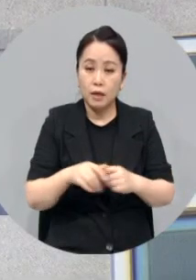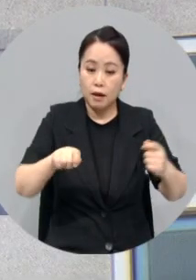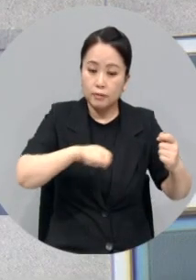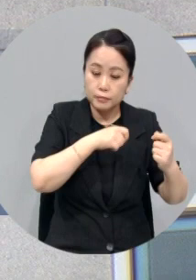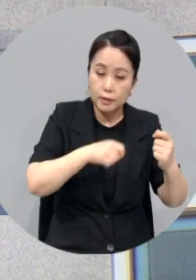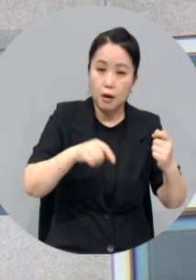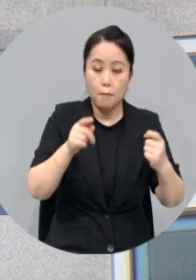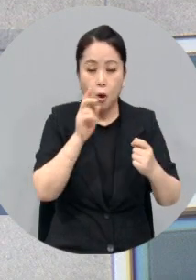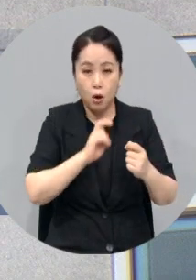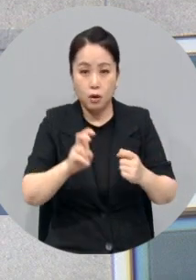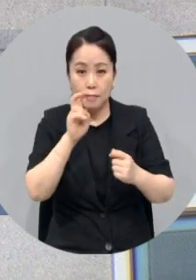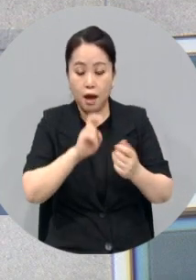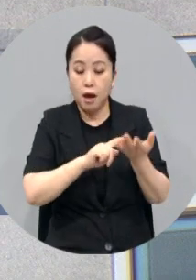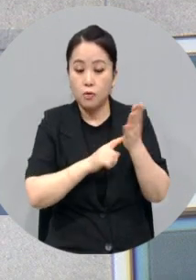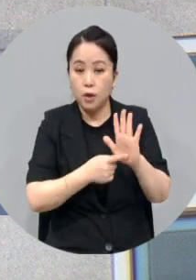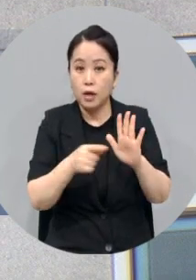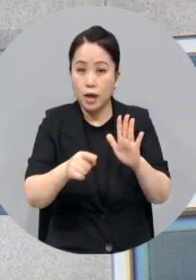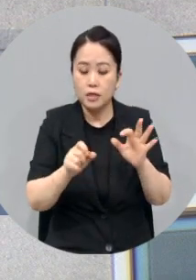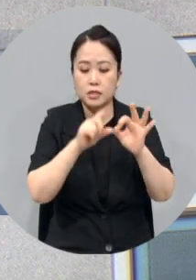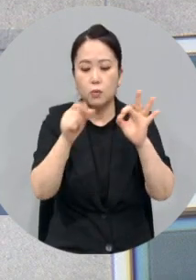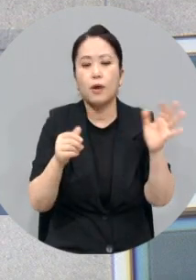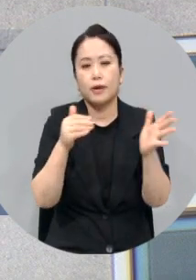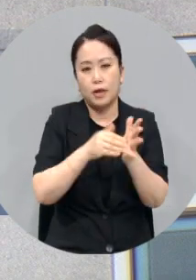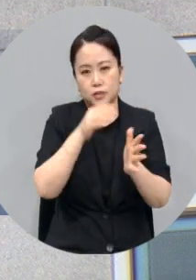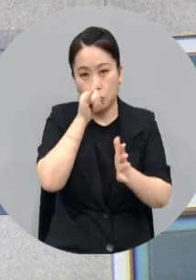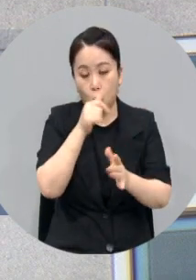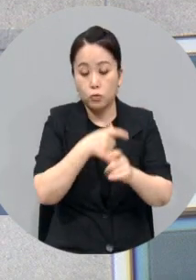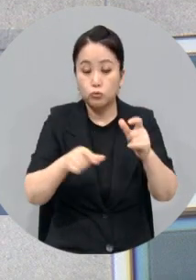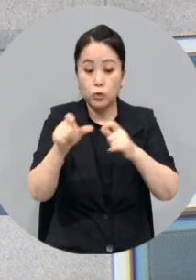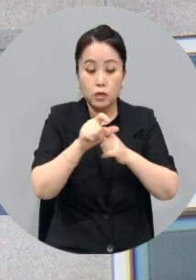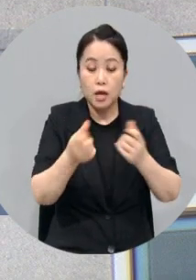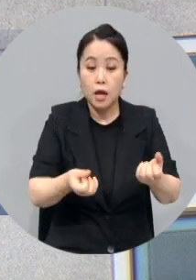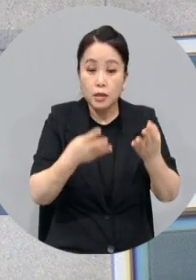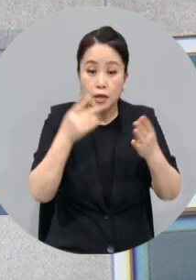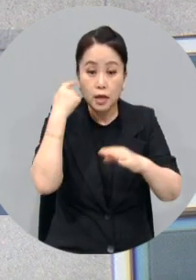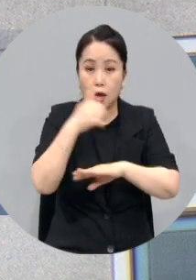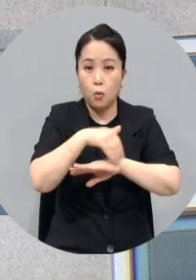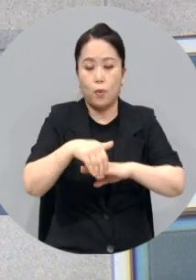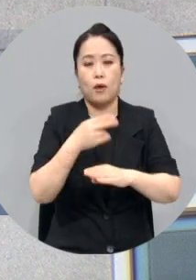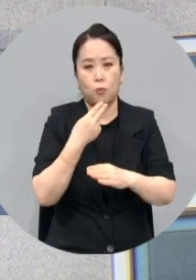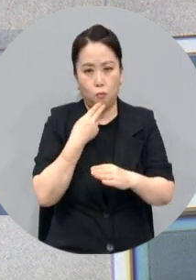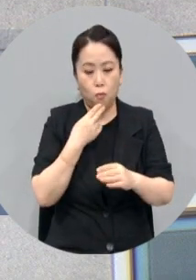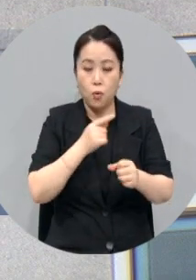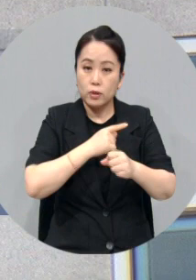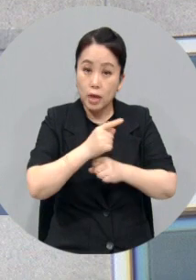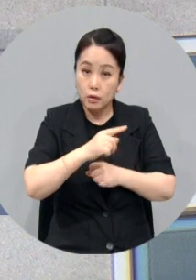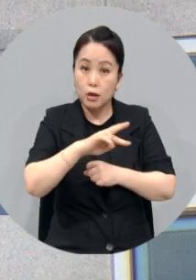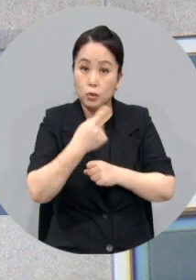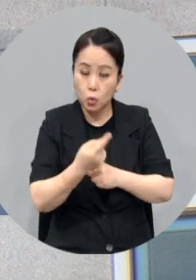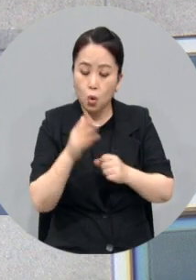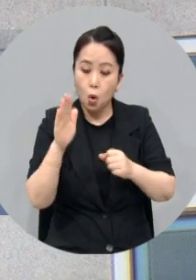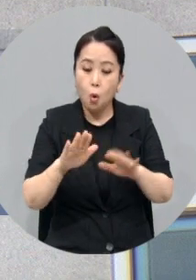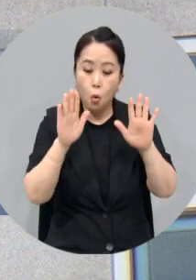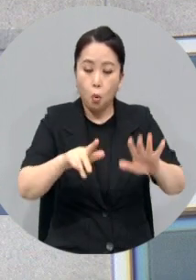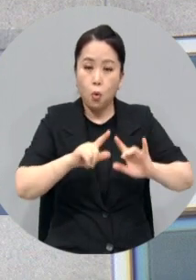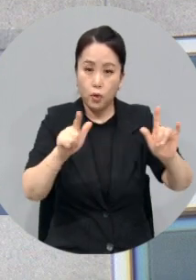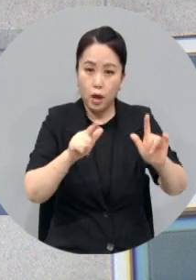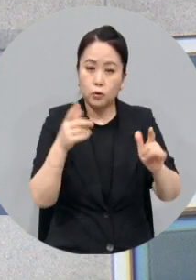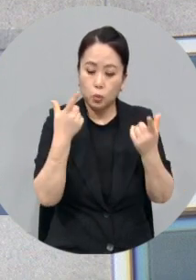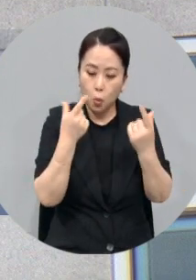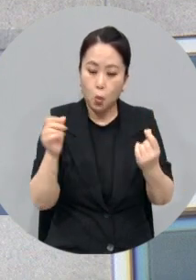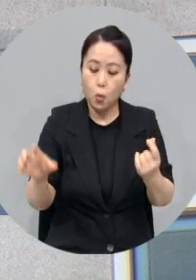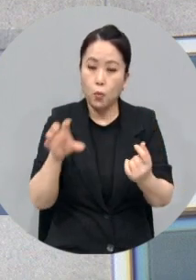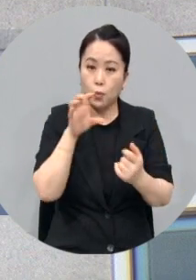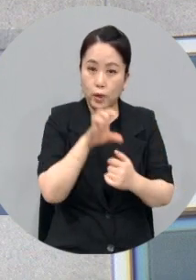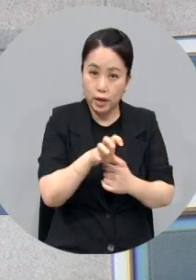하는 거거든요. 추가적으로 저희가 행사를 계획하고 있는 건 없고, 뭐 내년에도 지금 올해 하듯이 플리마켓을